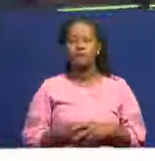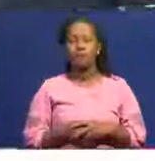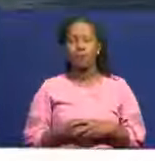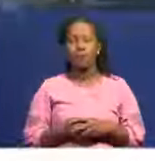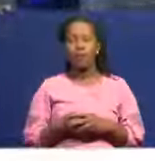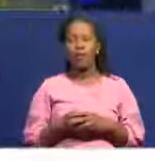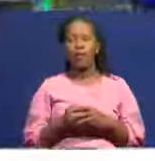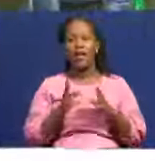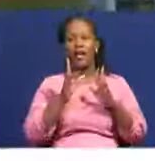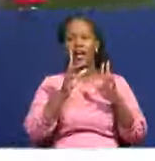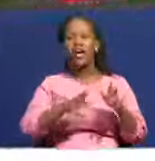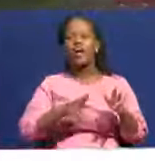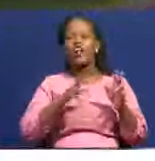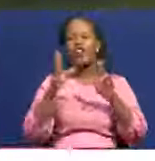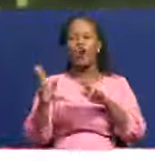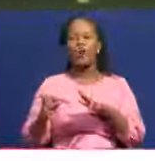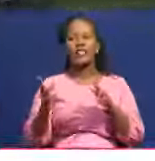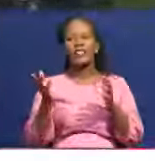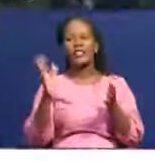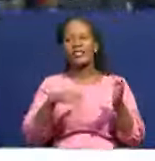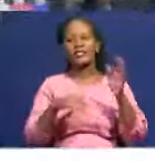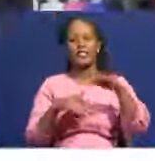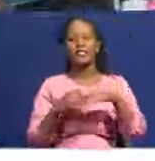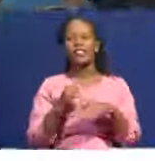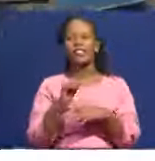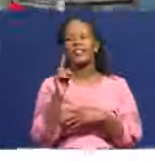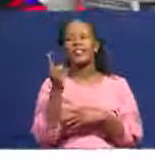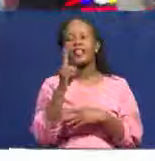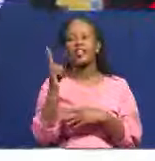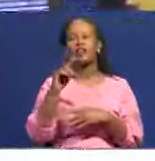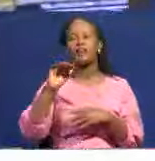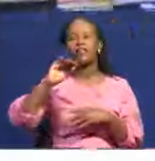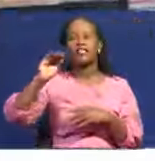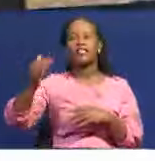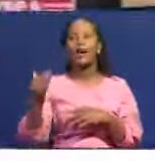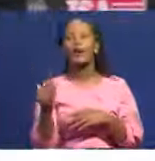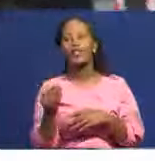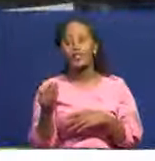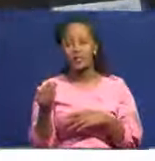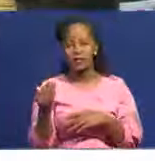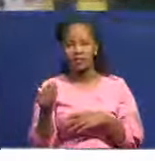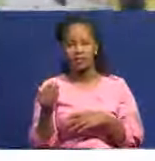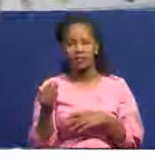Hali ya kawaida ilirejea katikati mwa jiji la Nairobi.